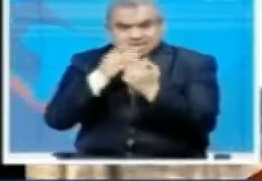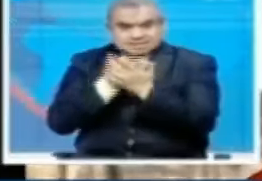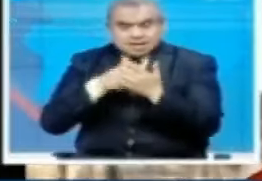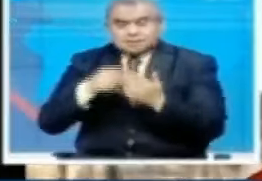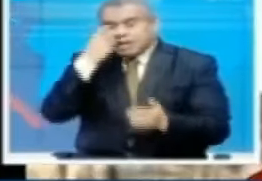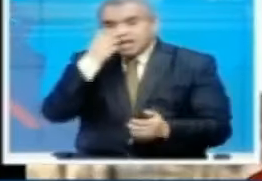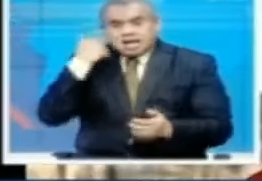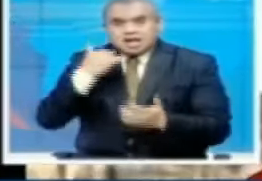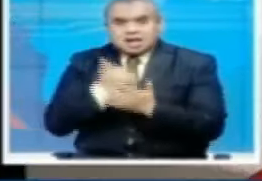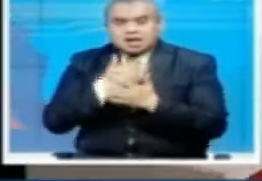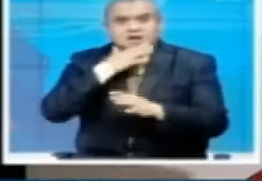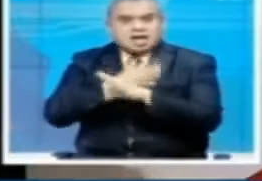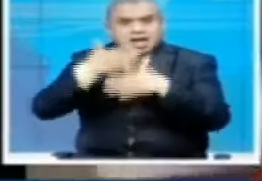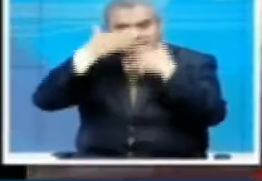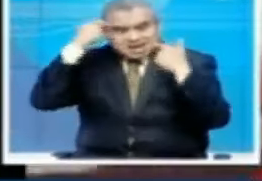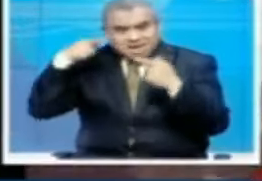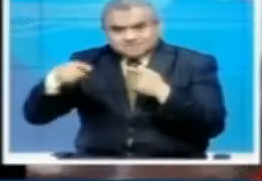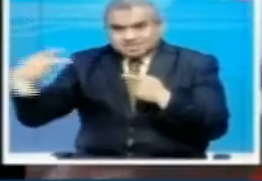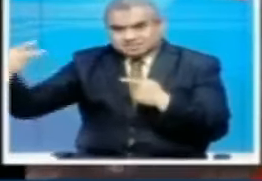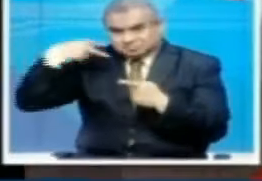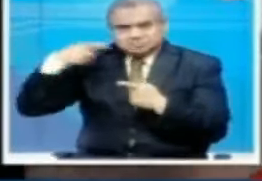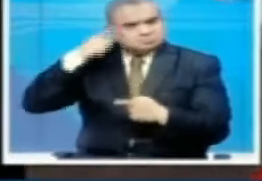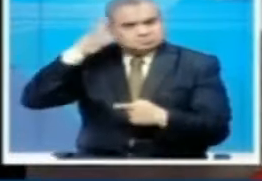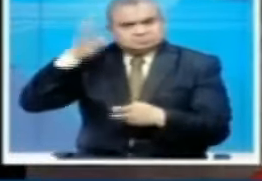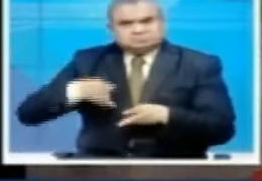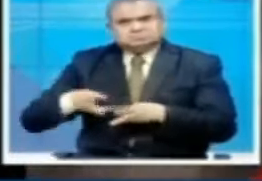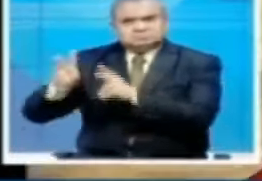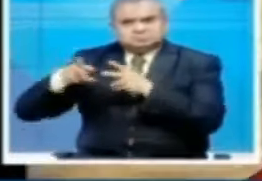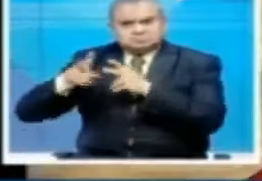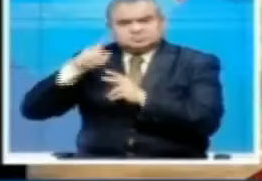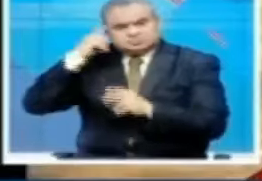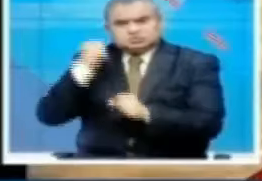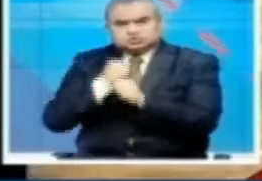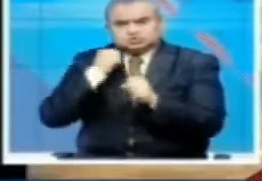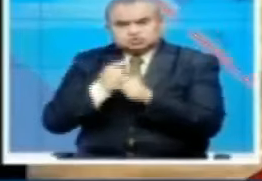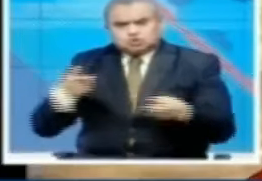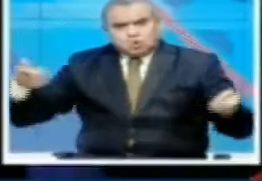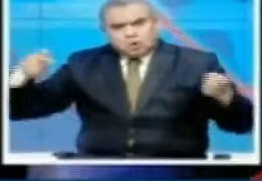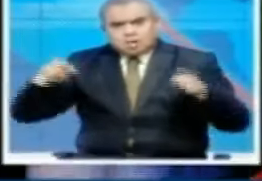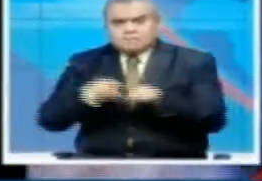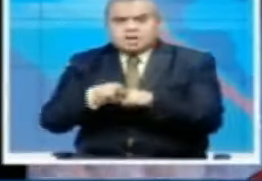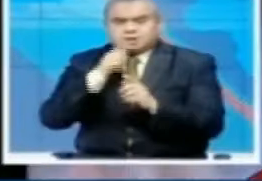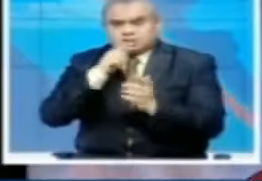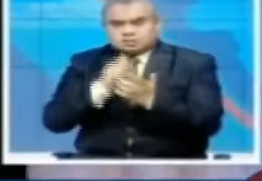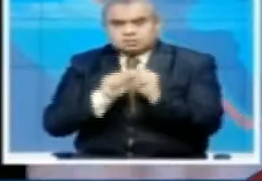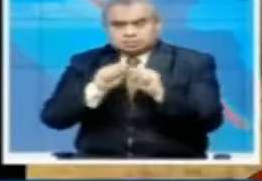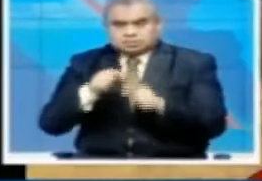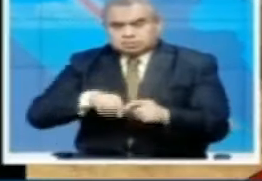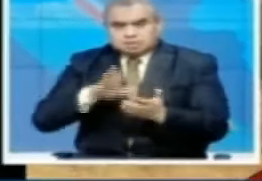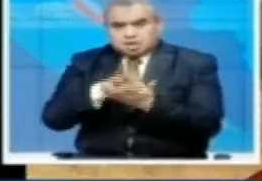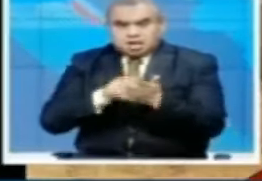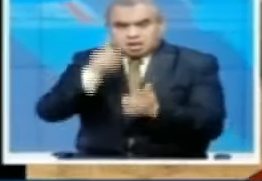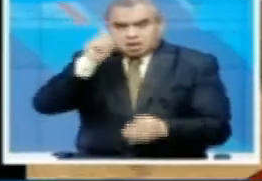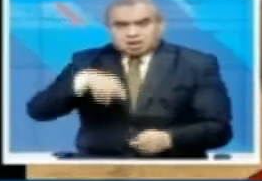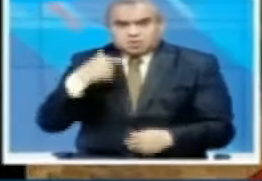اللي بننفذ عمليات انفاذ القانون. صحيح. يتبني ويتحمل السلاح الحقيقة، وبدون ده كنا هنبدأ النهاردة نقول عن